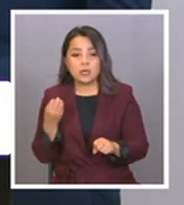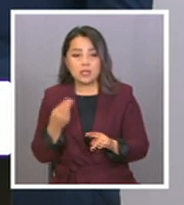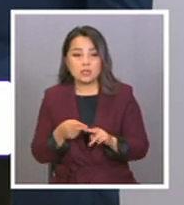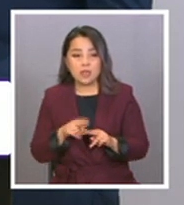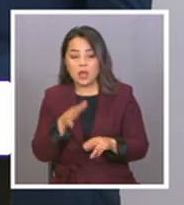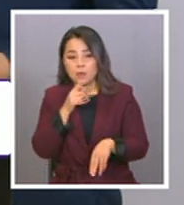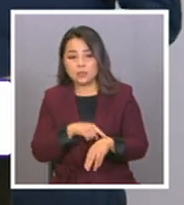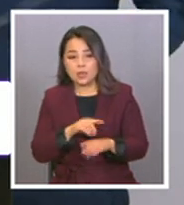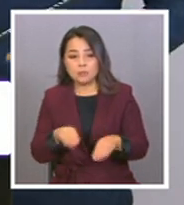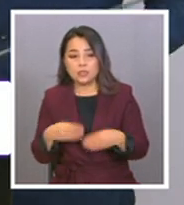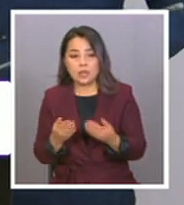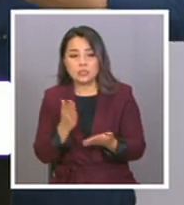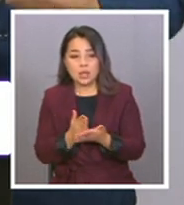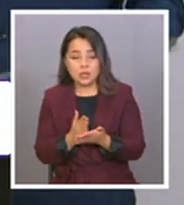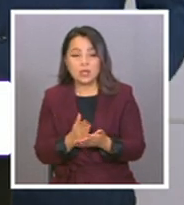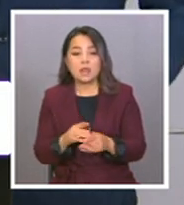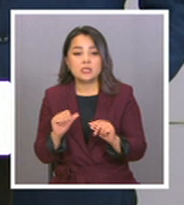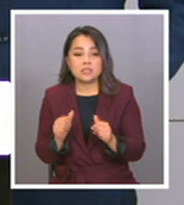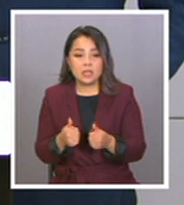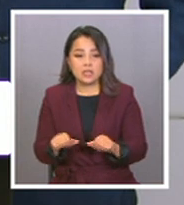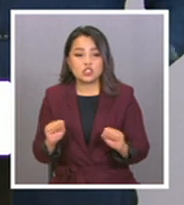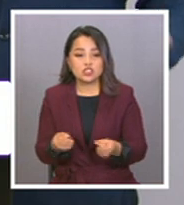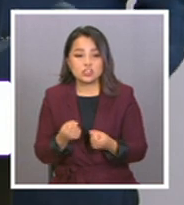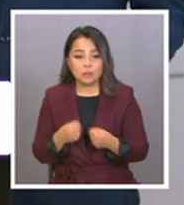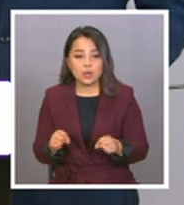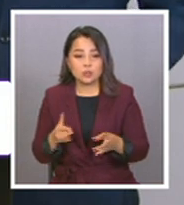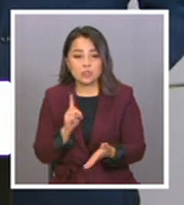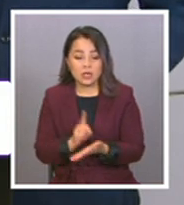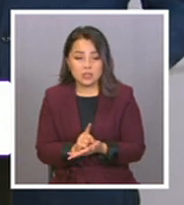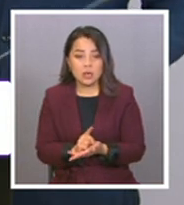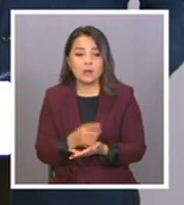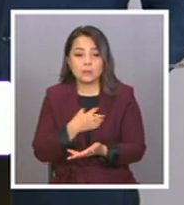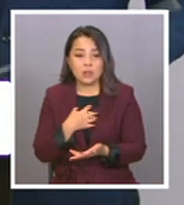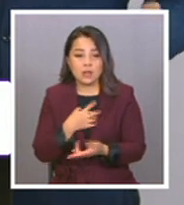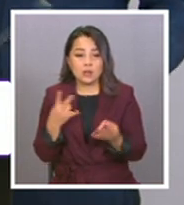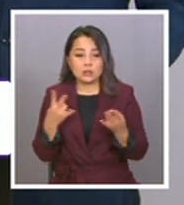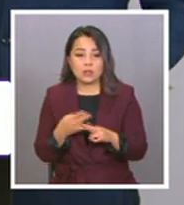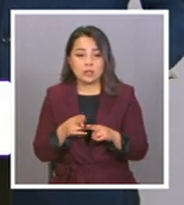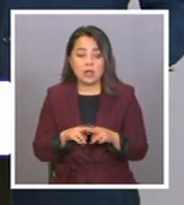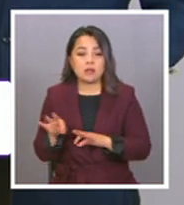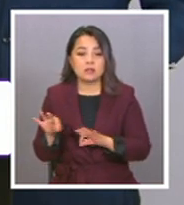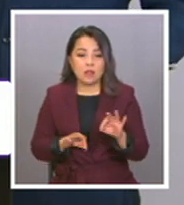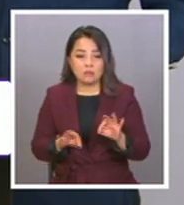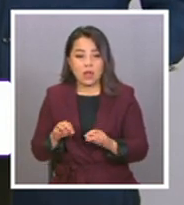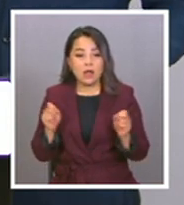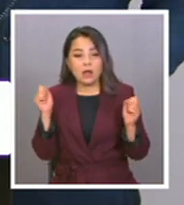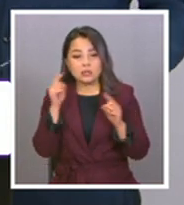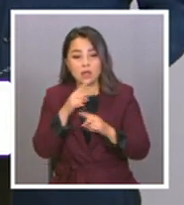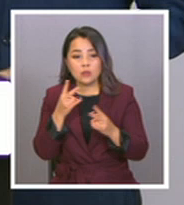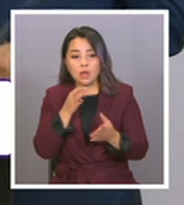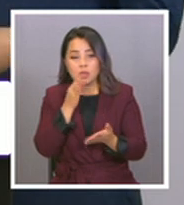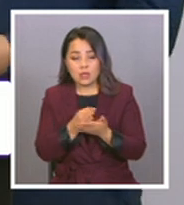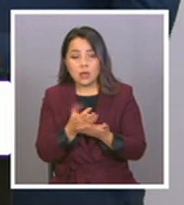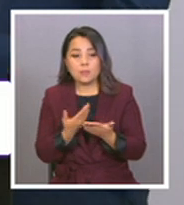уақыт мезетіндегі дененің жылдамдығы керек болады. Бұл шамаларды біз графиктен анықтап алатын болсақ.